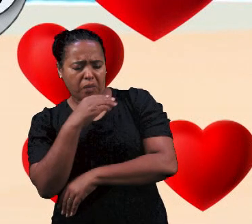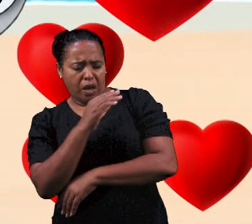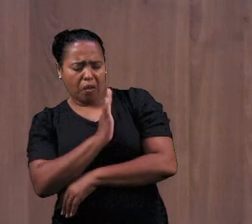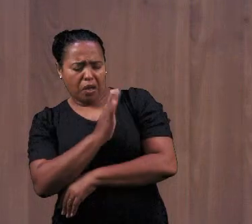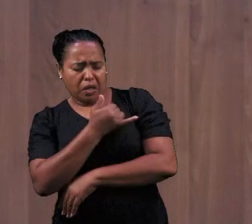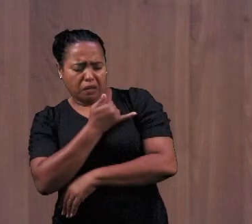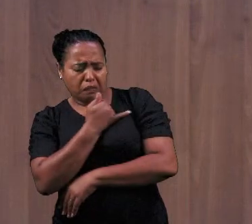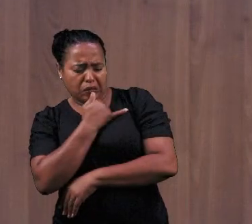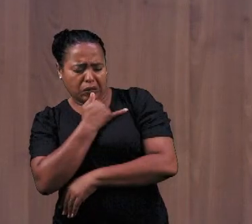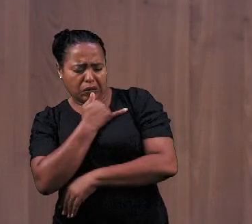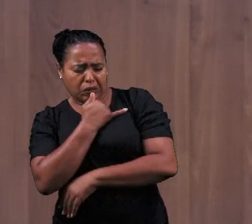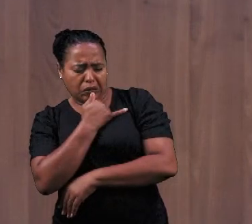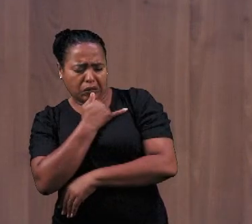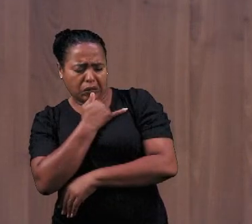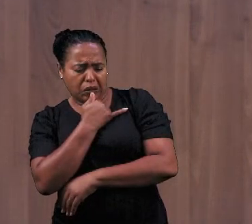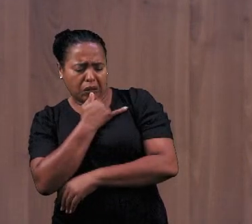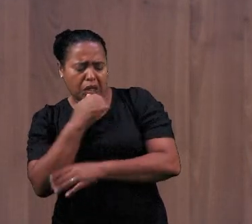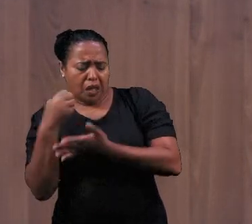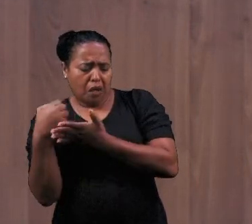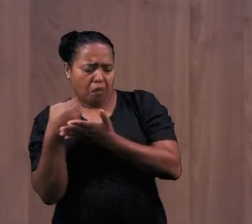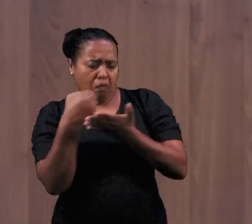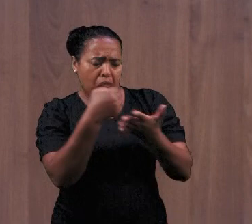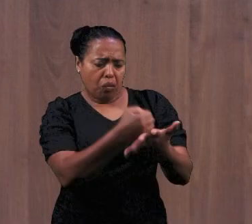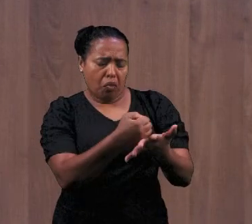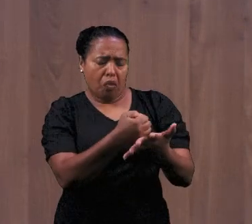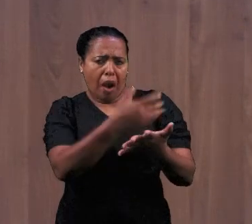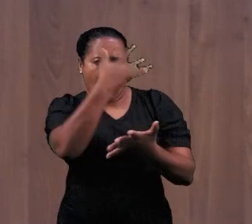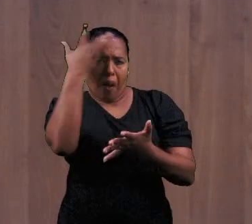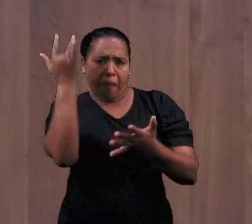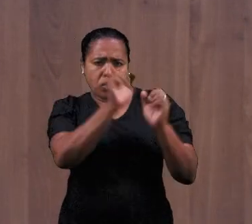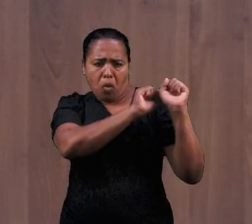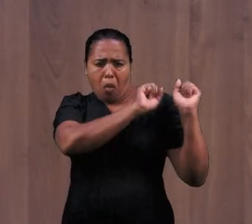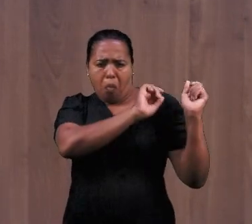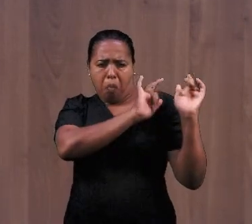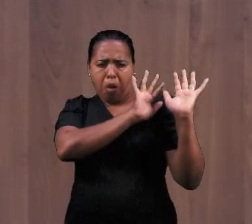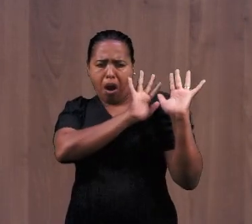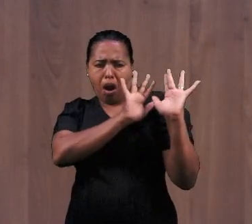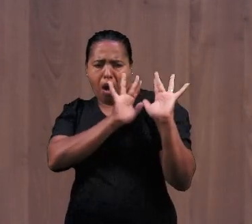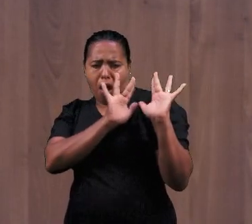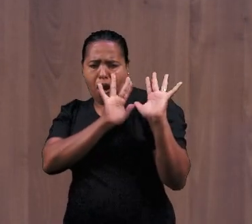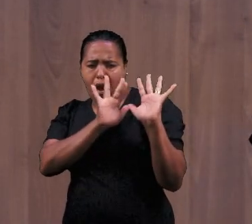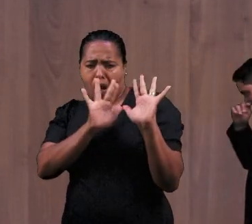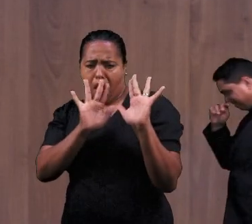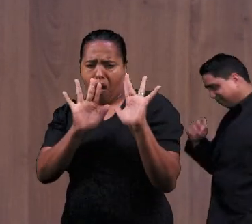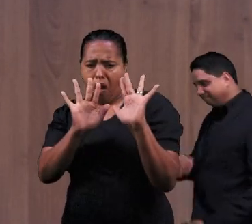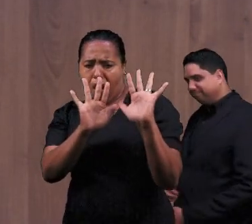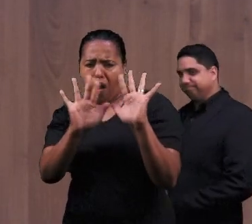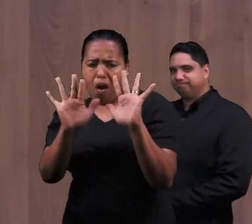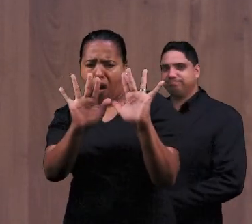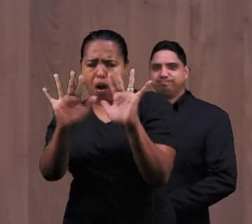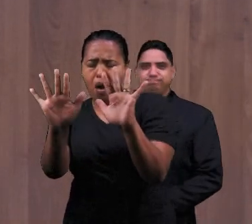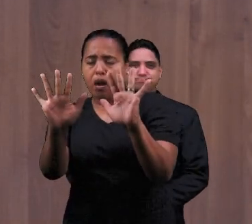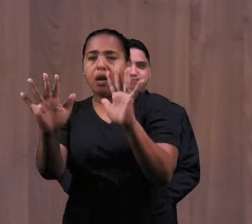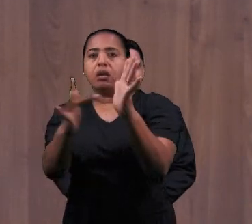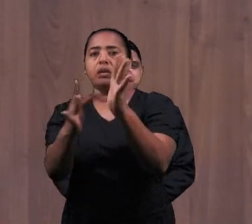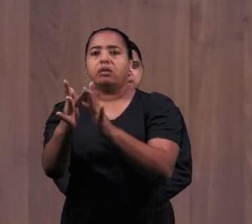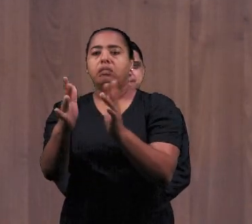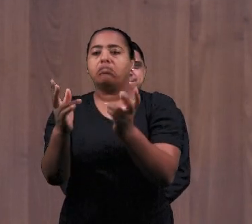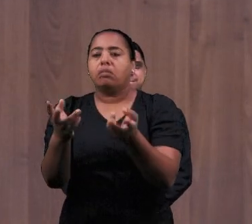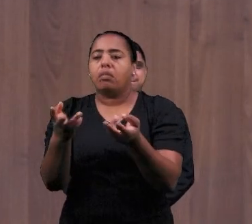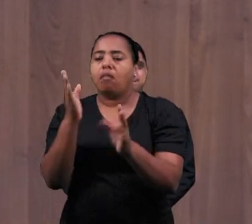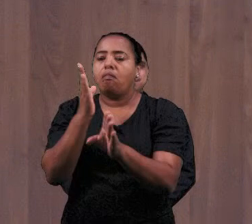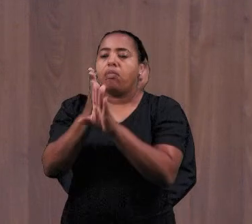ce père et a répondu à sa demande. Une foule a accompagné Jésus en voulant voir qu'est-ce